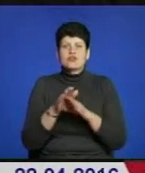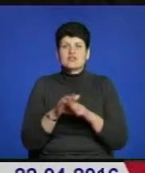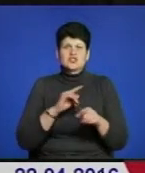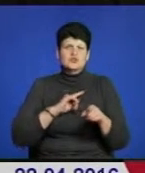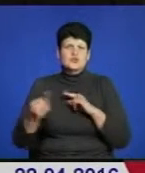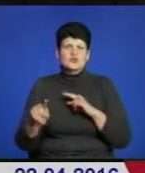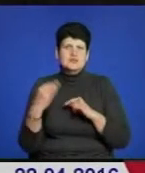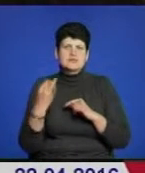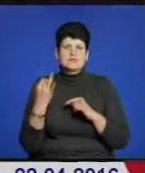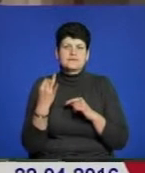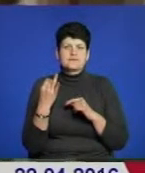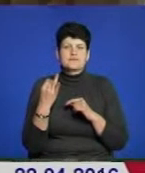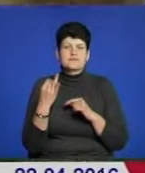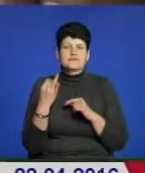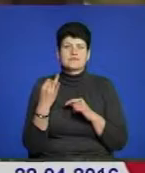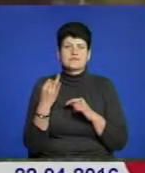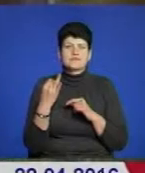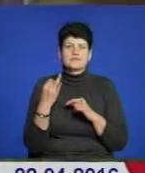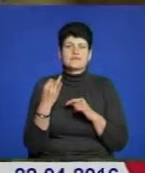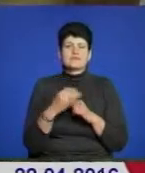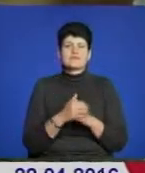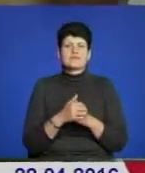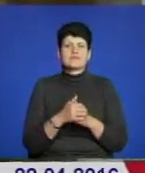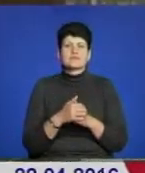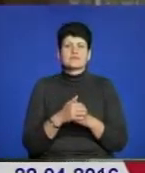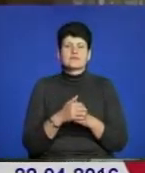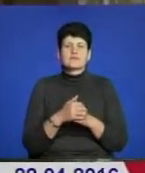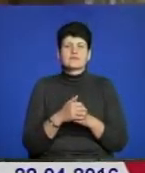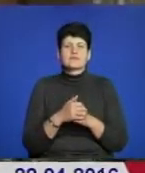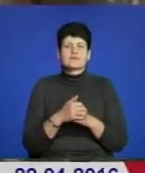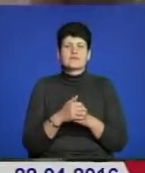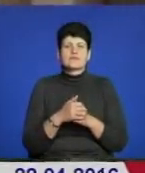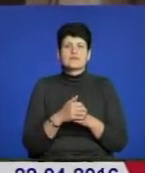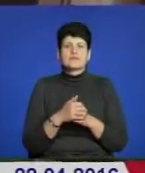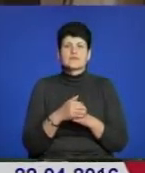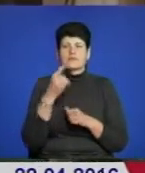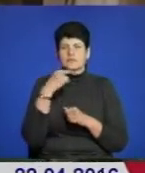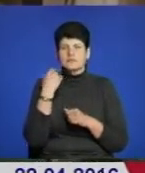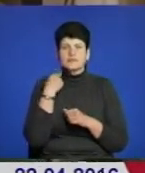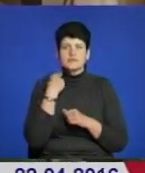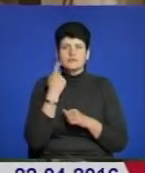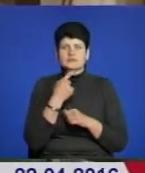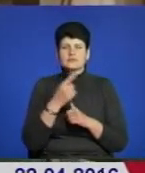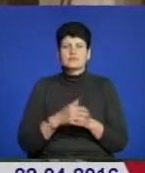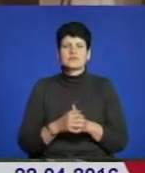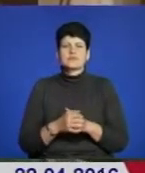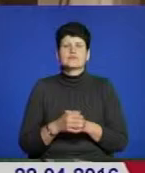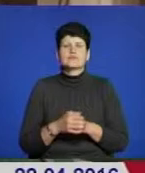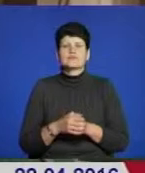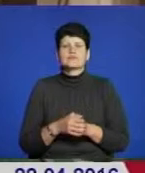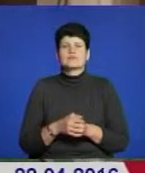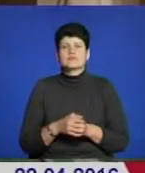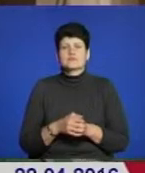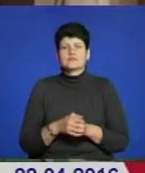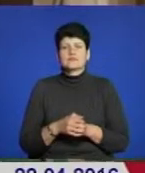цікавіше. If I want the lottery, then if I had money for a holiday,